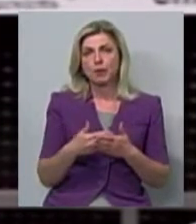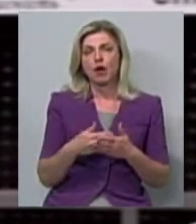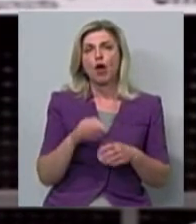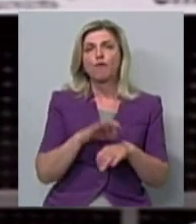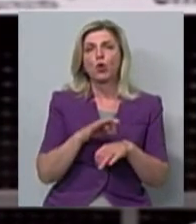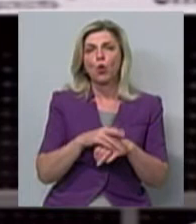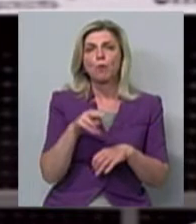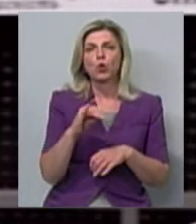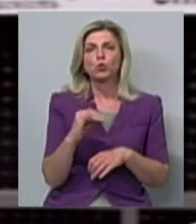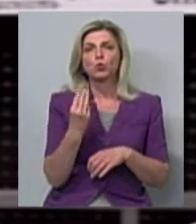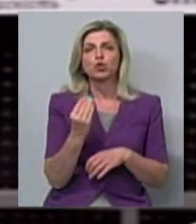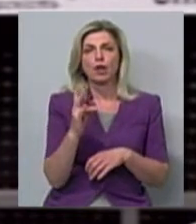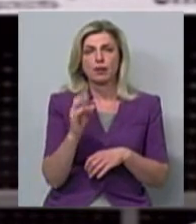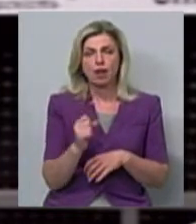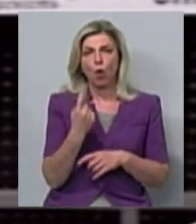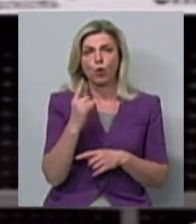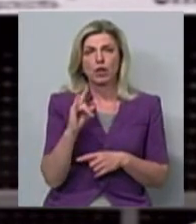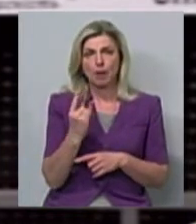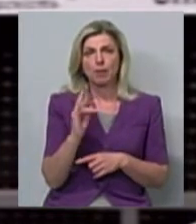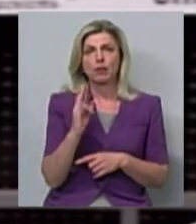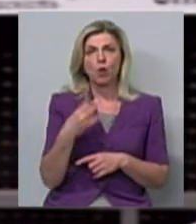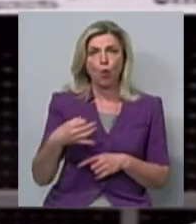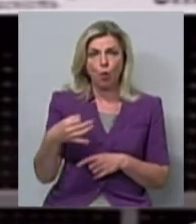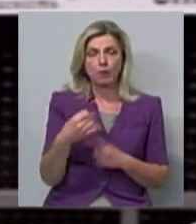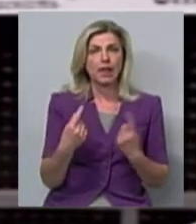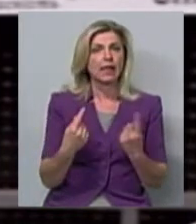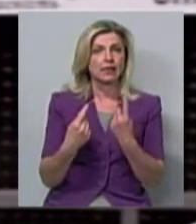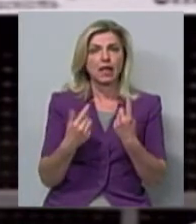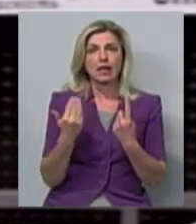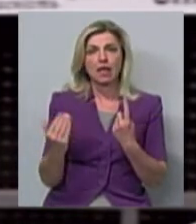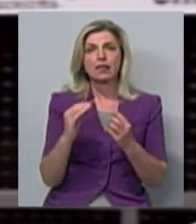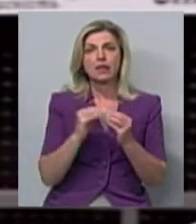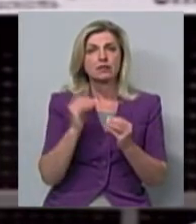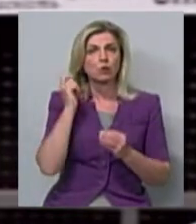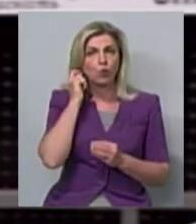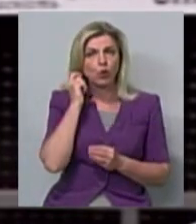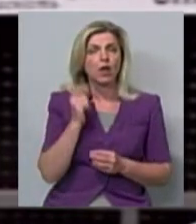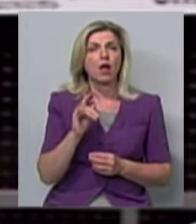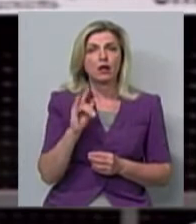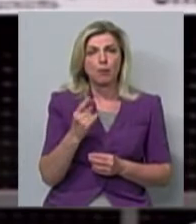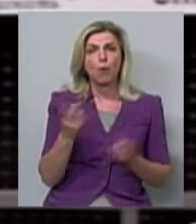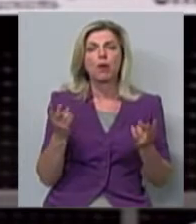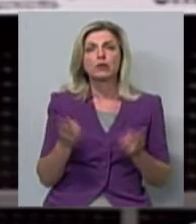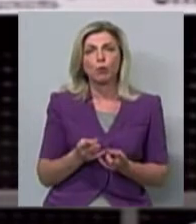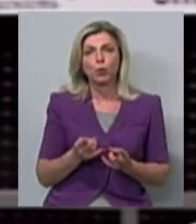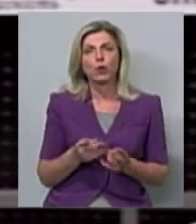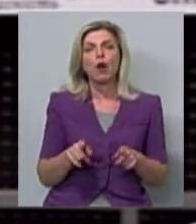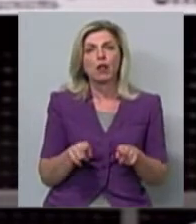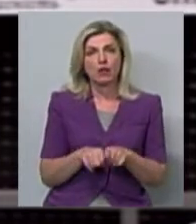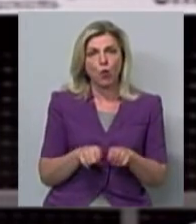нас одна дитина на Миколаїв і на область, єдина, їй 10 років, і вона потребує